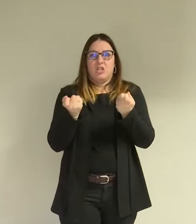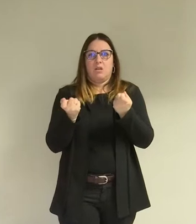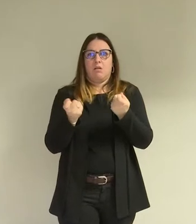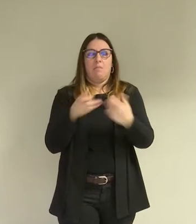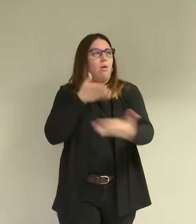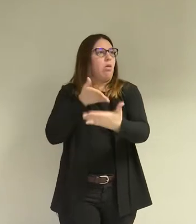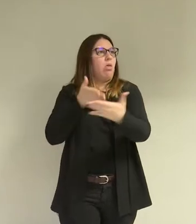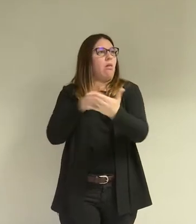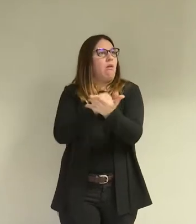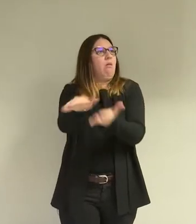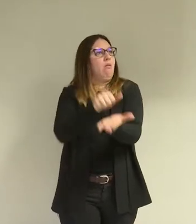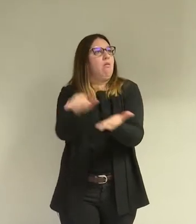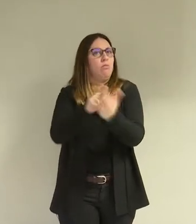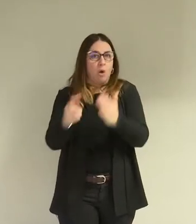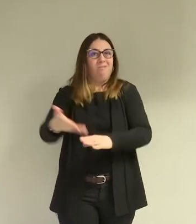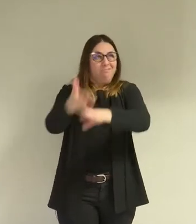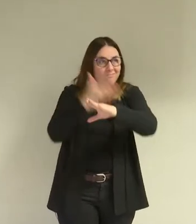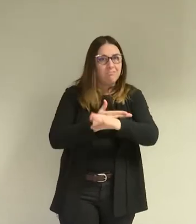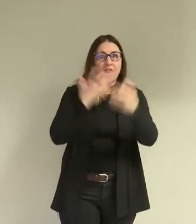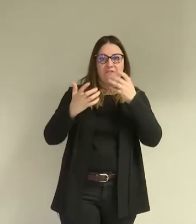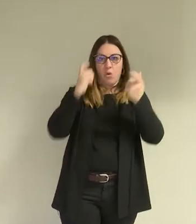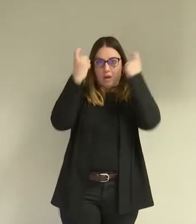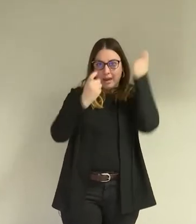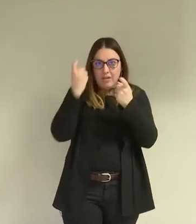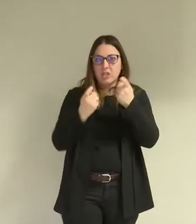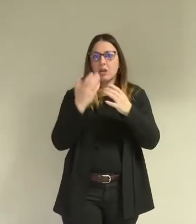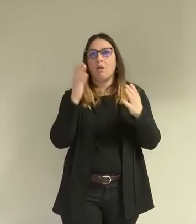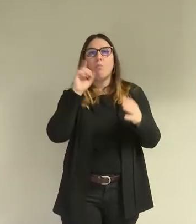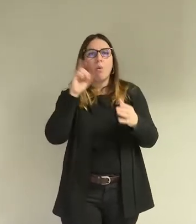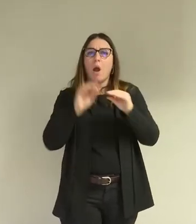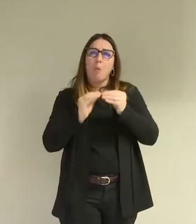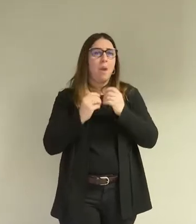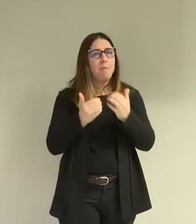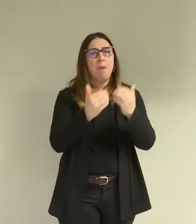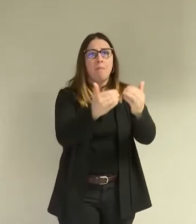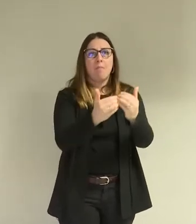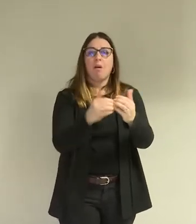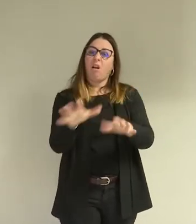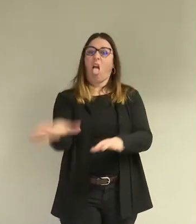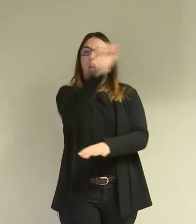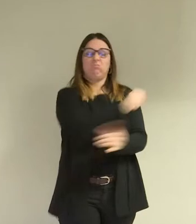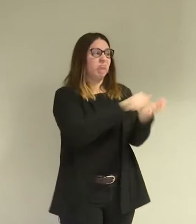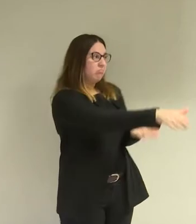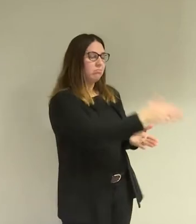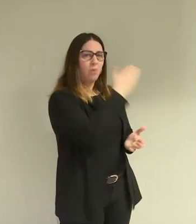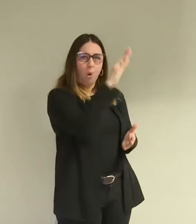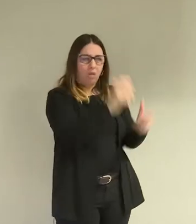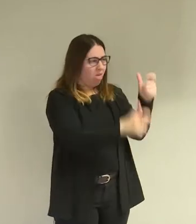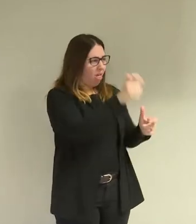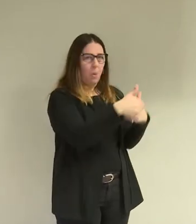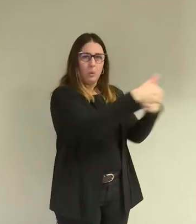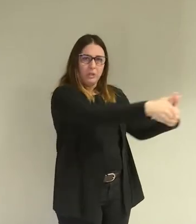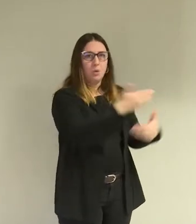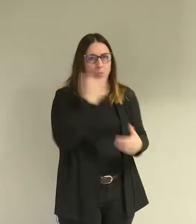l'impasse des évacuations à répétition qui déplace les problématiques et fragilise davantage encore les personnes et à grenoble comme